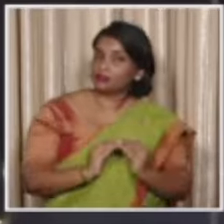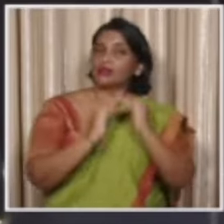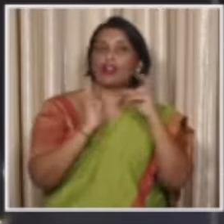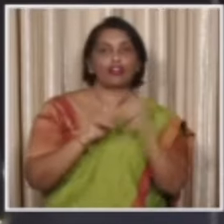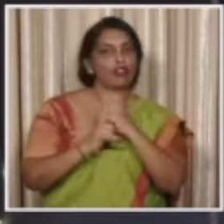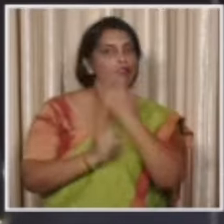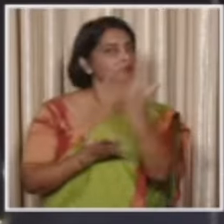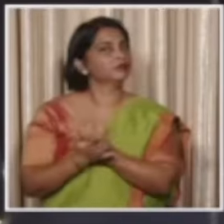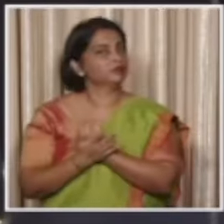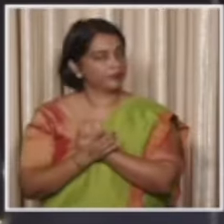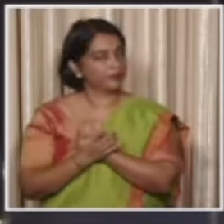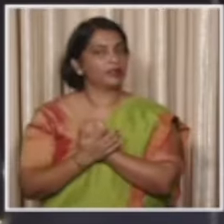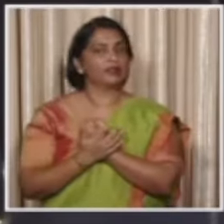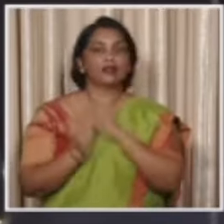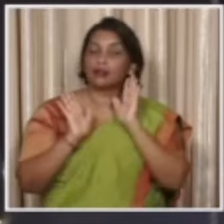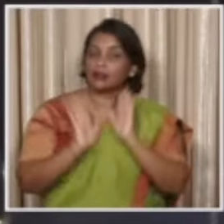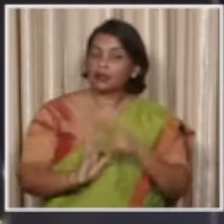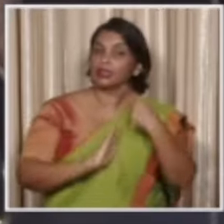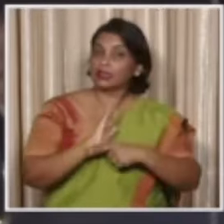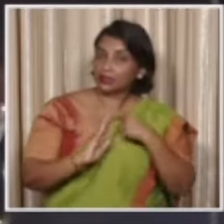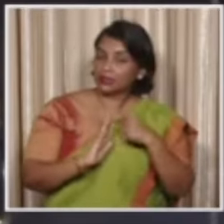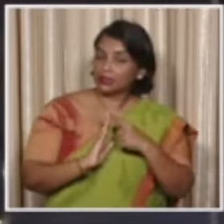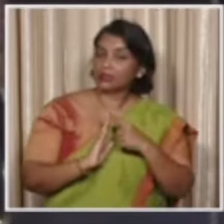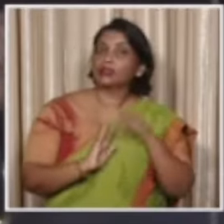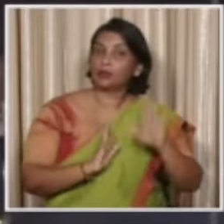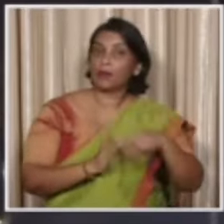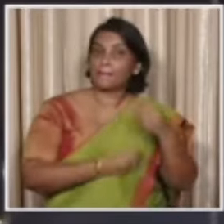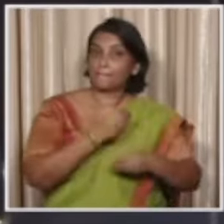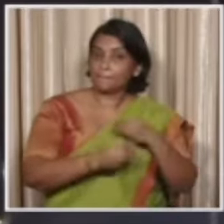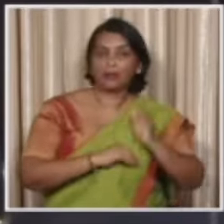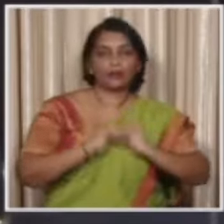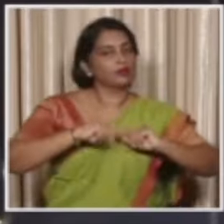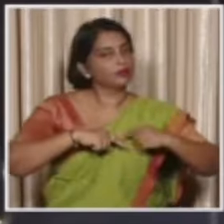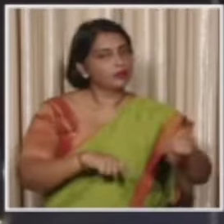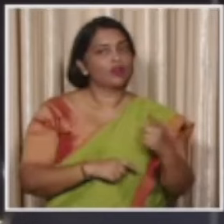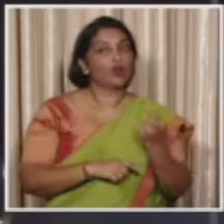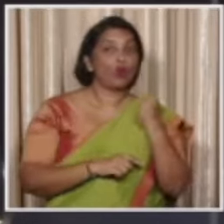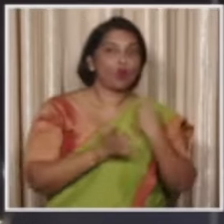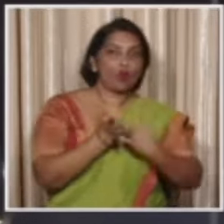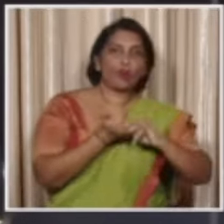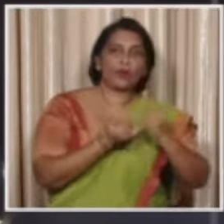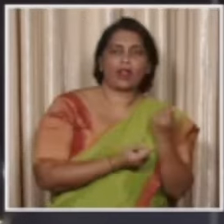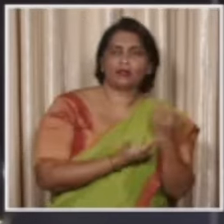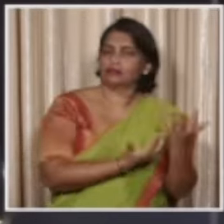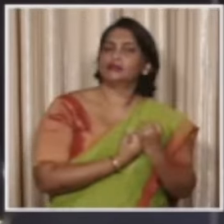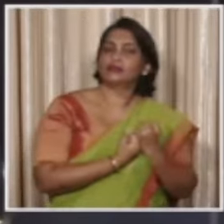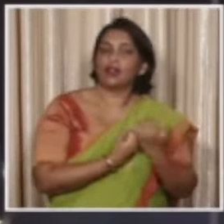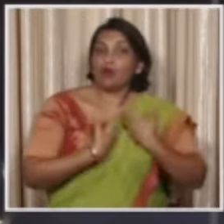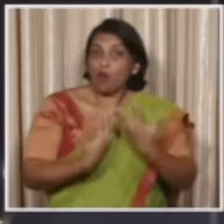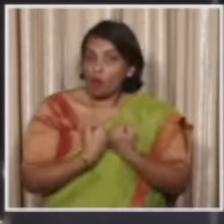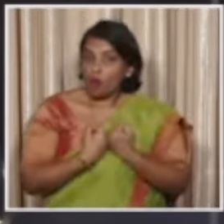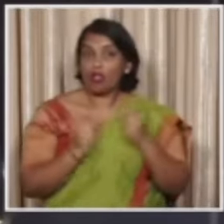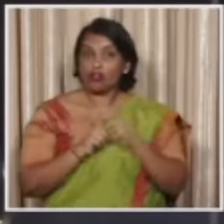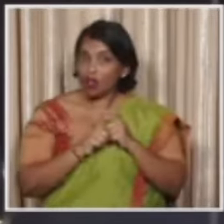ඩොලර් රුපියනවා හැබැයි දේශීය නිෂ්පාදන ක්‍රියාවලියකින් රුපියල් රුපියනවා අපිට අවශ්‍ය වෙන්නේ